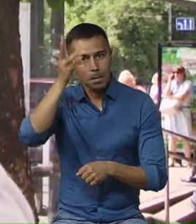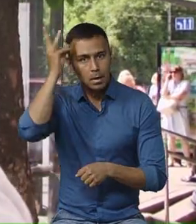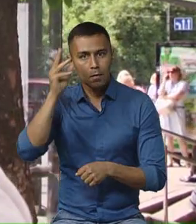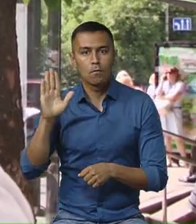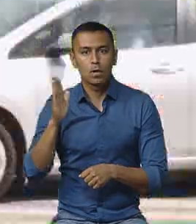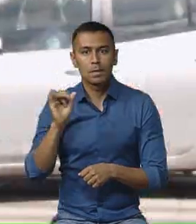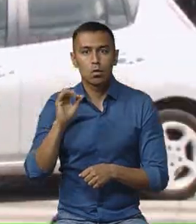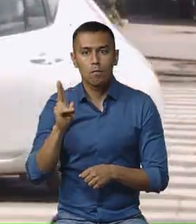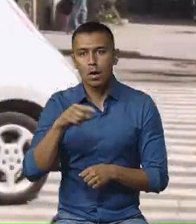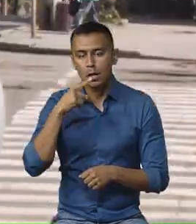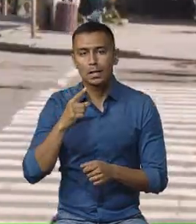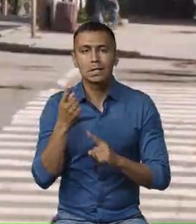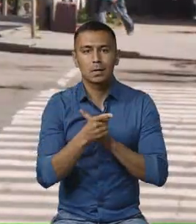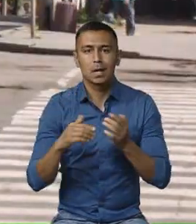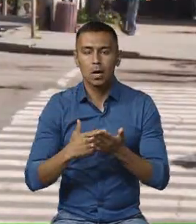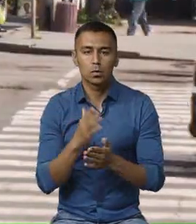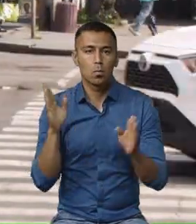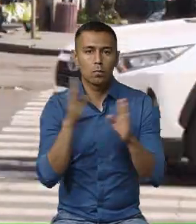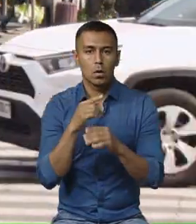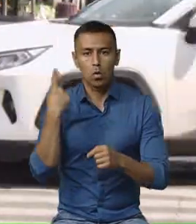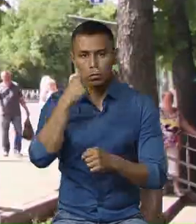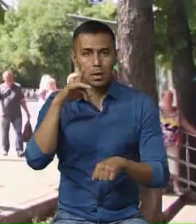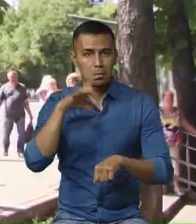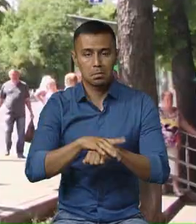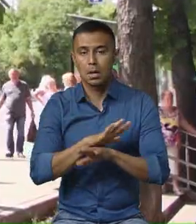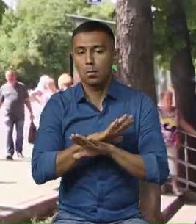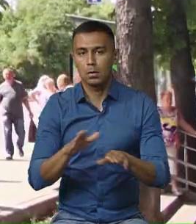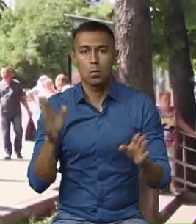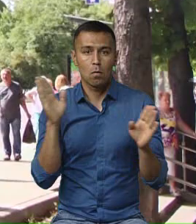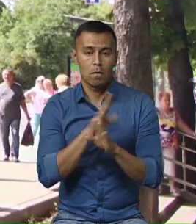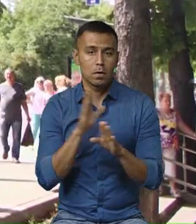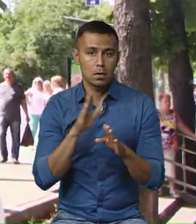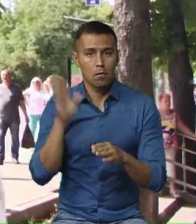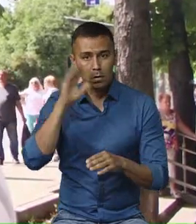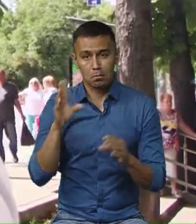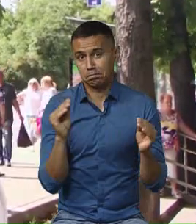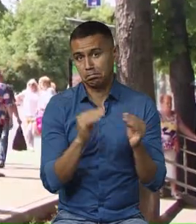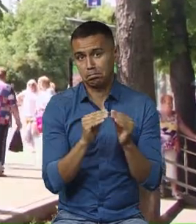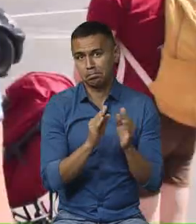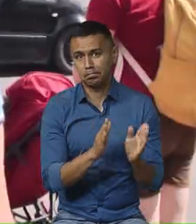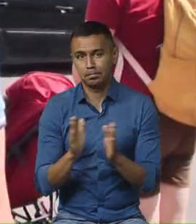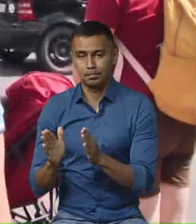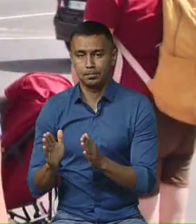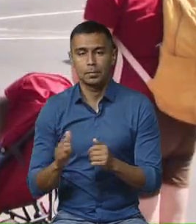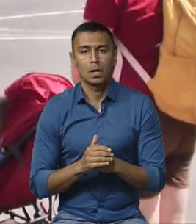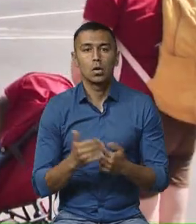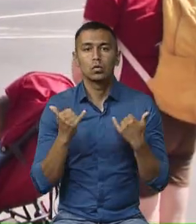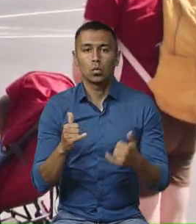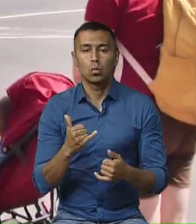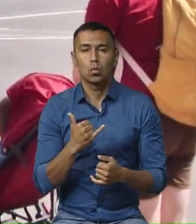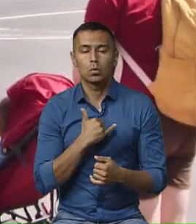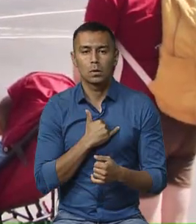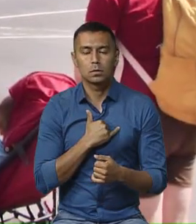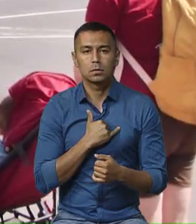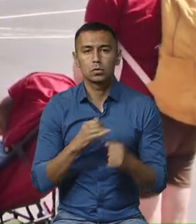Володимир Сіньков каже, зміну якості повітря особисто не помітив. Повітря, вода, все лишилося так, як саме, як було. Сьогодні на сході якість